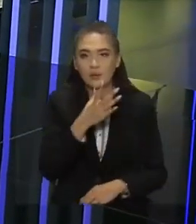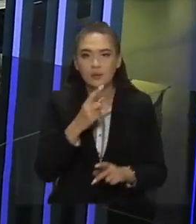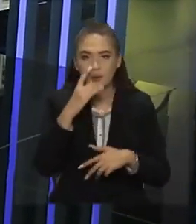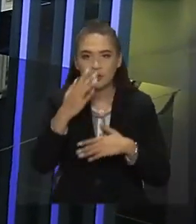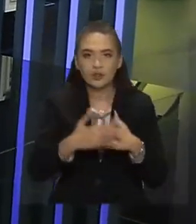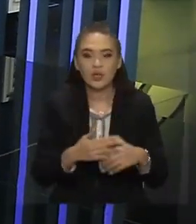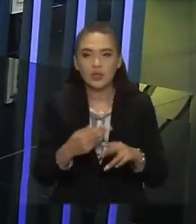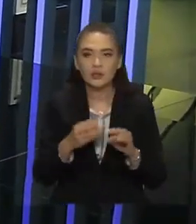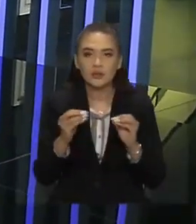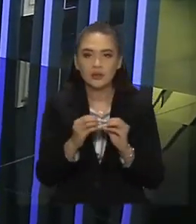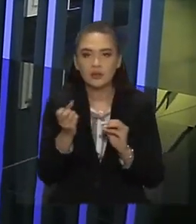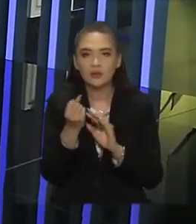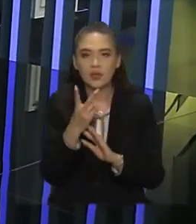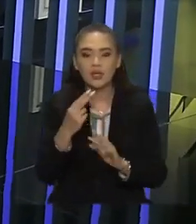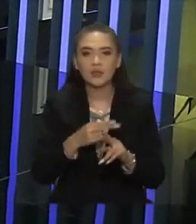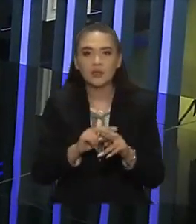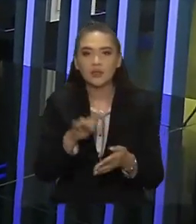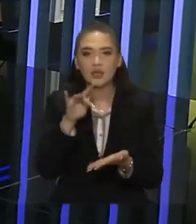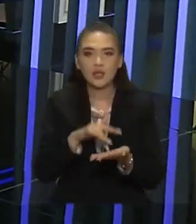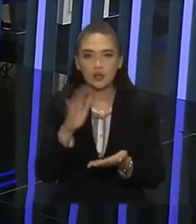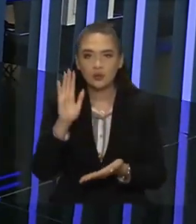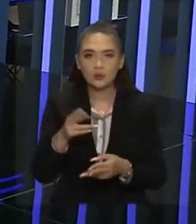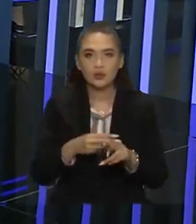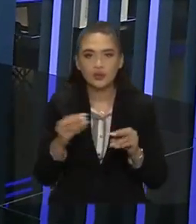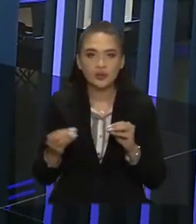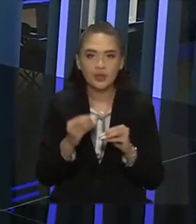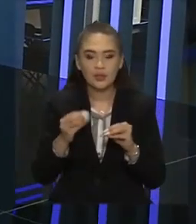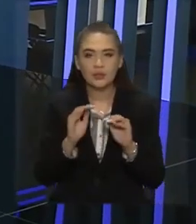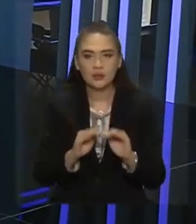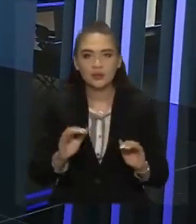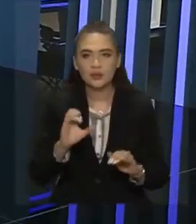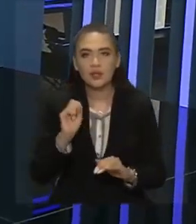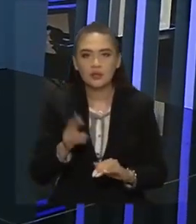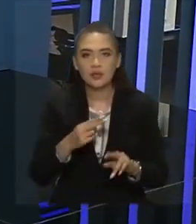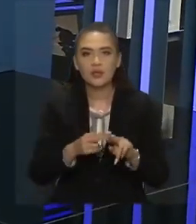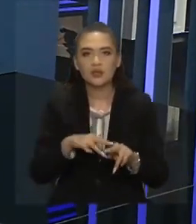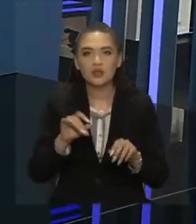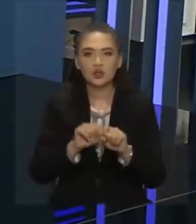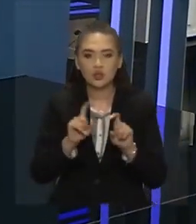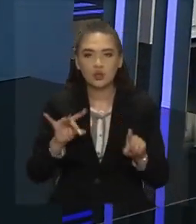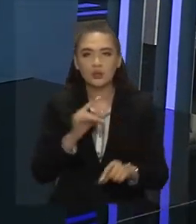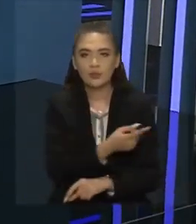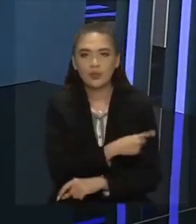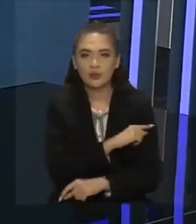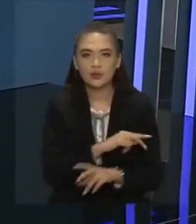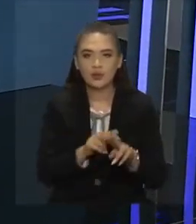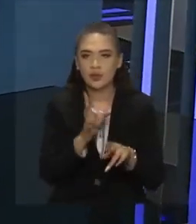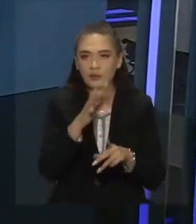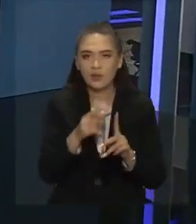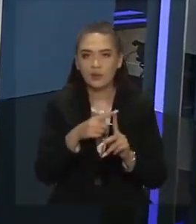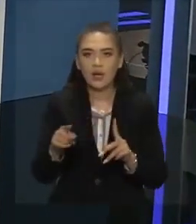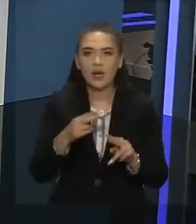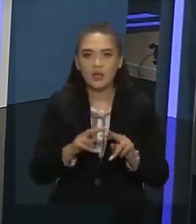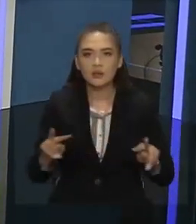ближайшие 10-12 лет в столице должны появиться десятки детских садов, школ и больниц. По генплану, за это время население Астаны